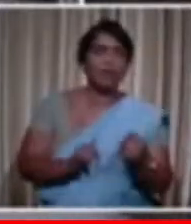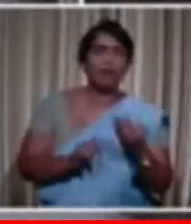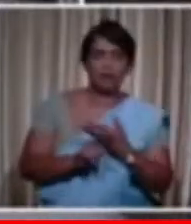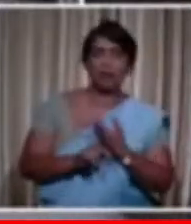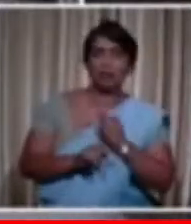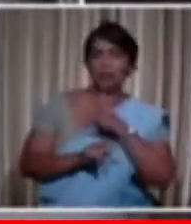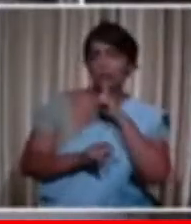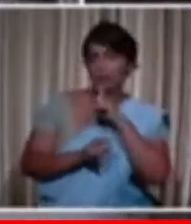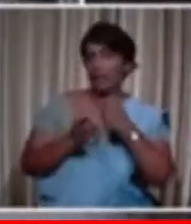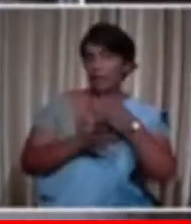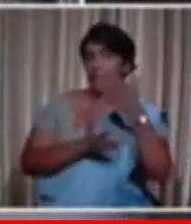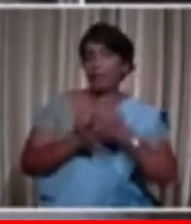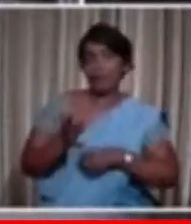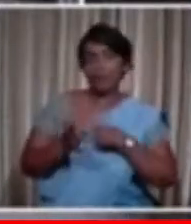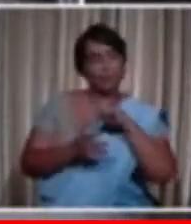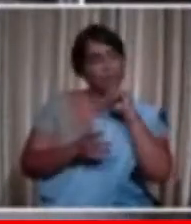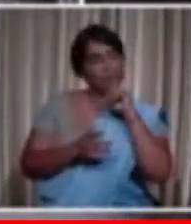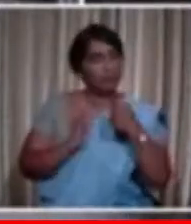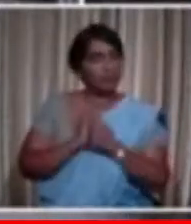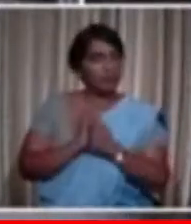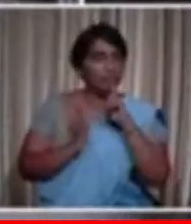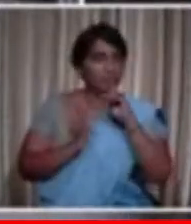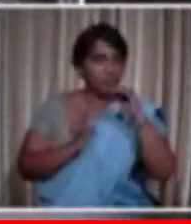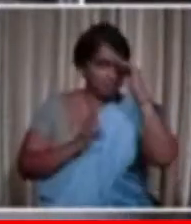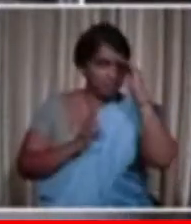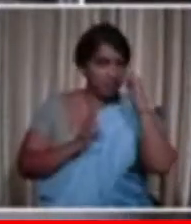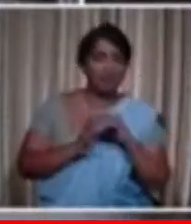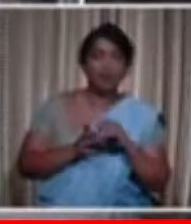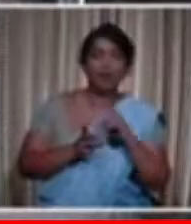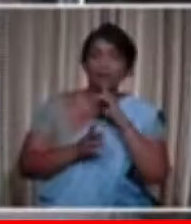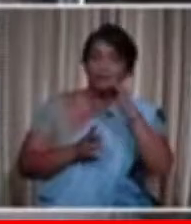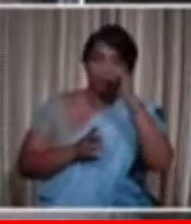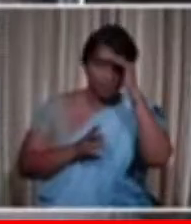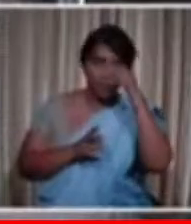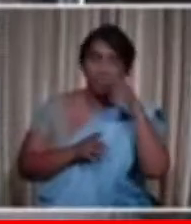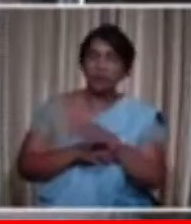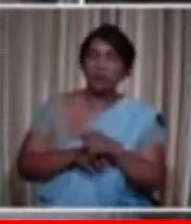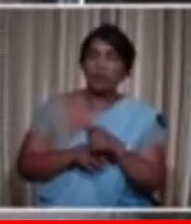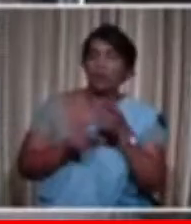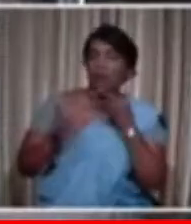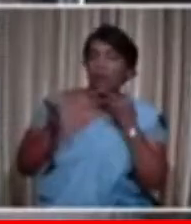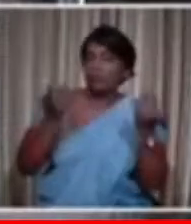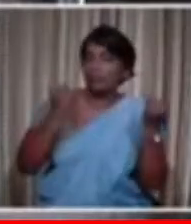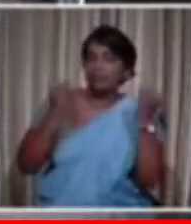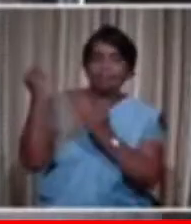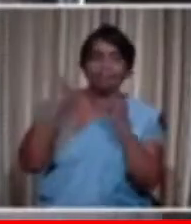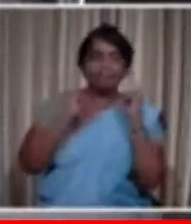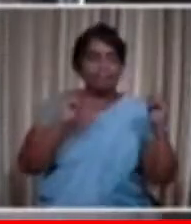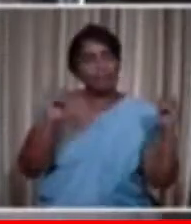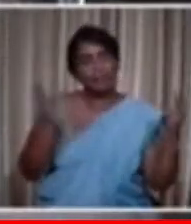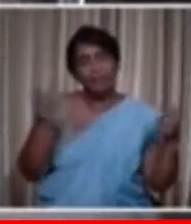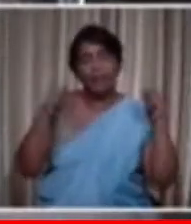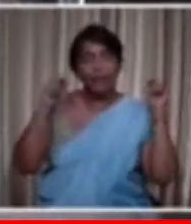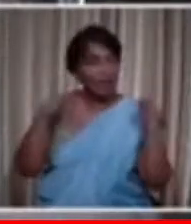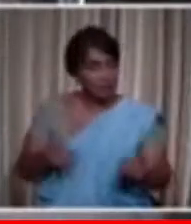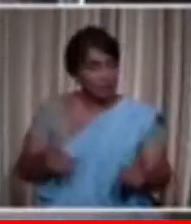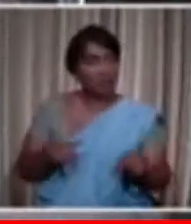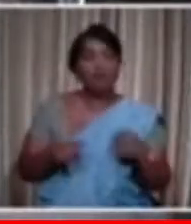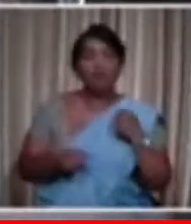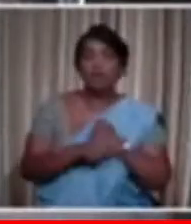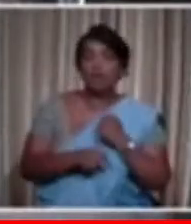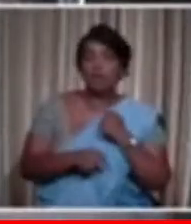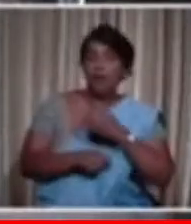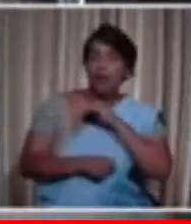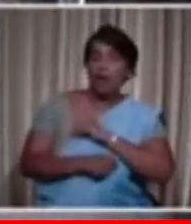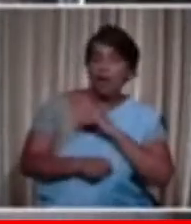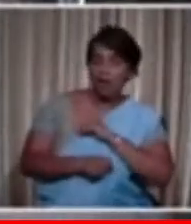කියන එක පිළිබඳව වාර්තාවේ සඳහන් කරනවා ගරු කතානායකතුමනි කතානායකතුමනි කාගේ කාගේ වරදින් උනත් අද වෙනකොට රජයේ